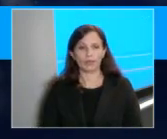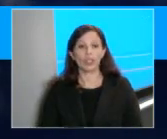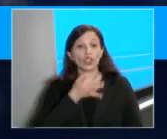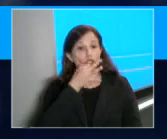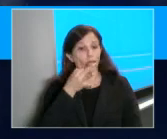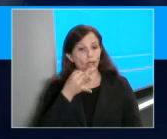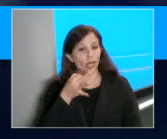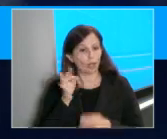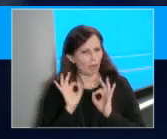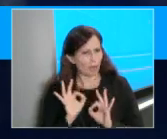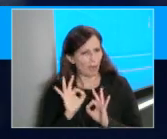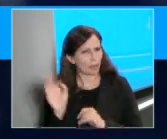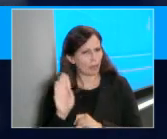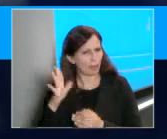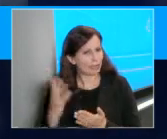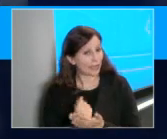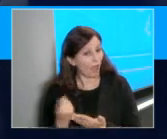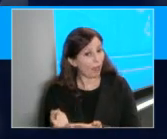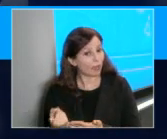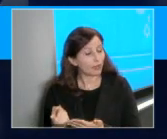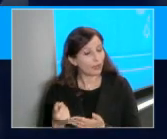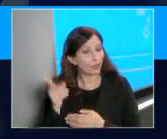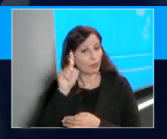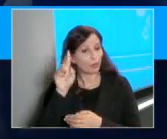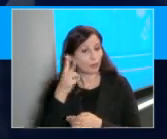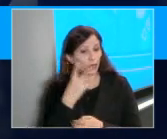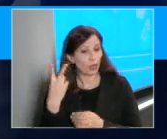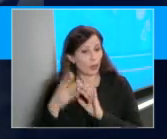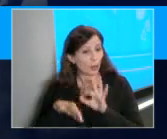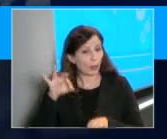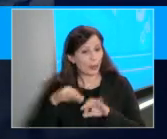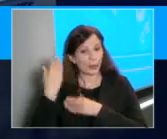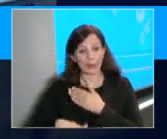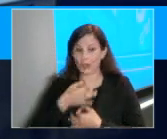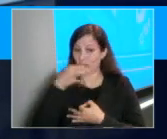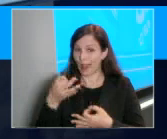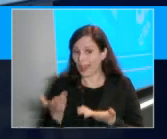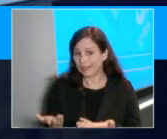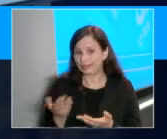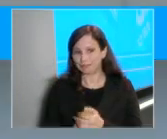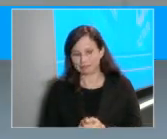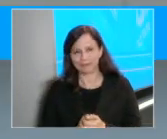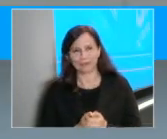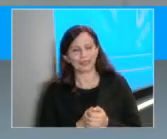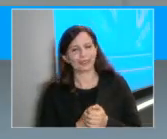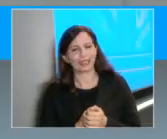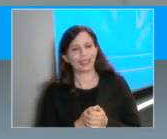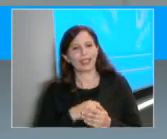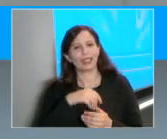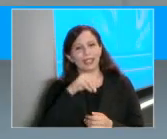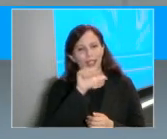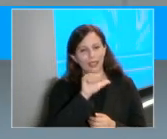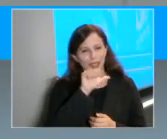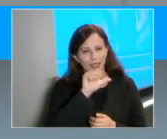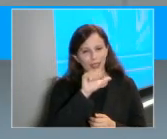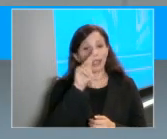ניצח בשתי מערכות הבחירות האחרונות. זו שאלה. שאלה שאתה לך ולהיית על מוגמר, יש תשובה. תראה, קודם כל אני גם